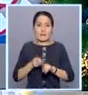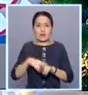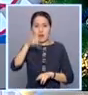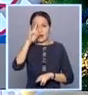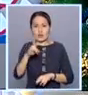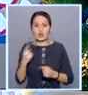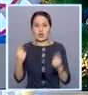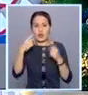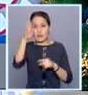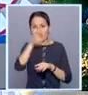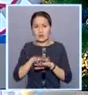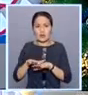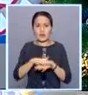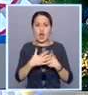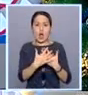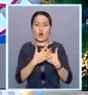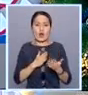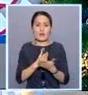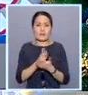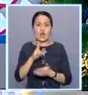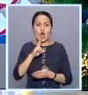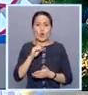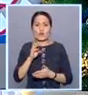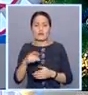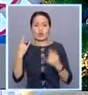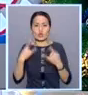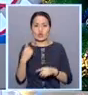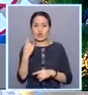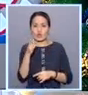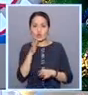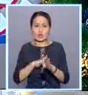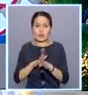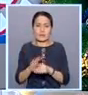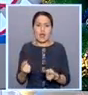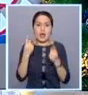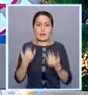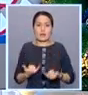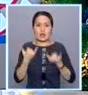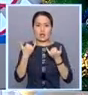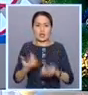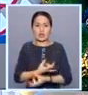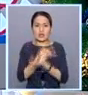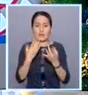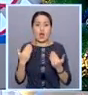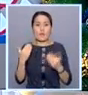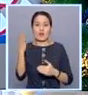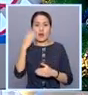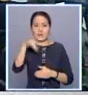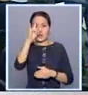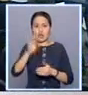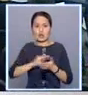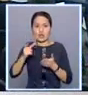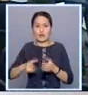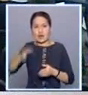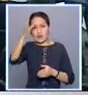Қазақстанның көрнекті мемлекет және қоғам қайраткері Дінмұхамед Қонаевтың туғанына 100 жыл. Мерейлі мерекеге орай бүгін Алматыда Қазақстан